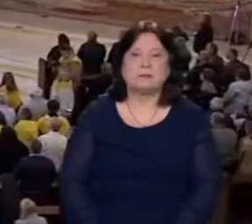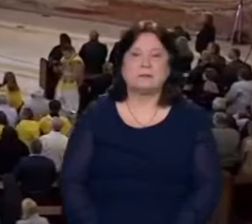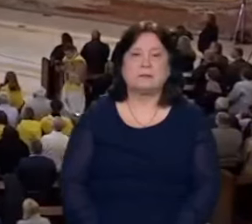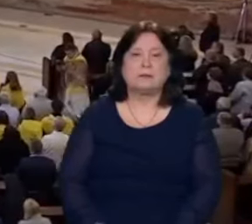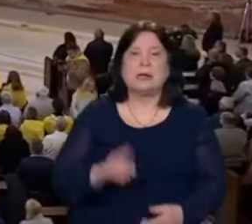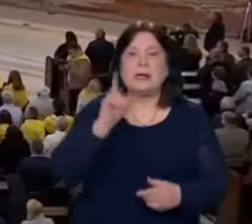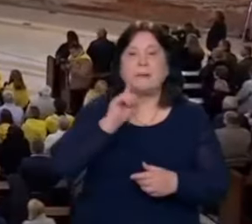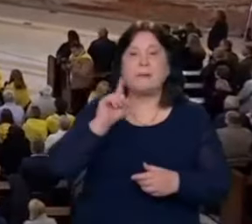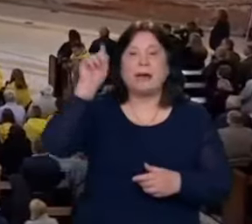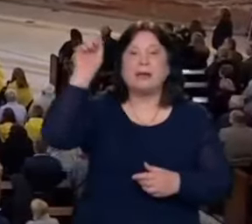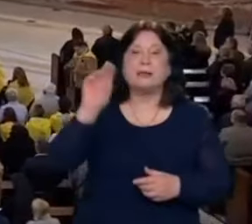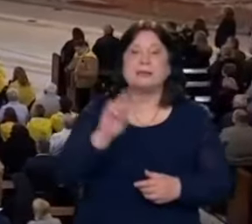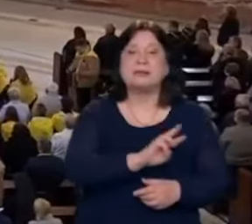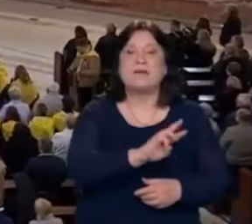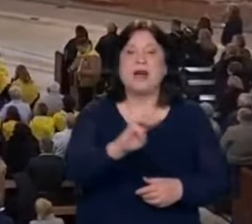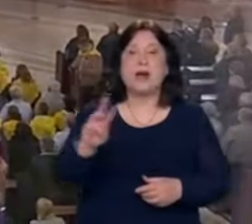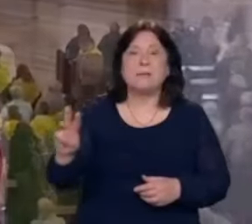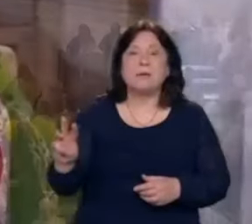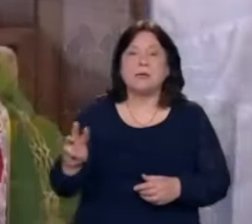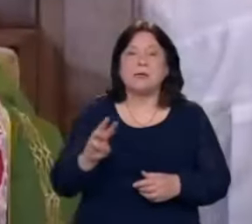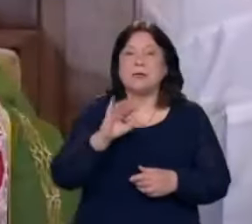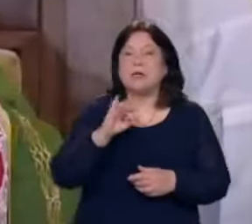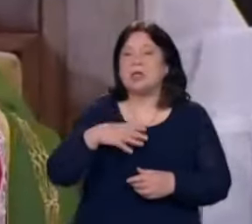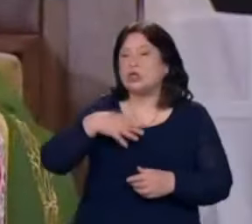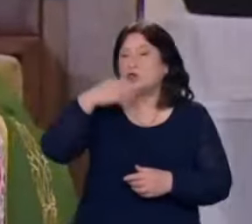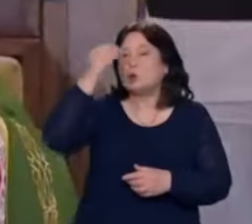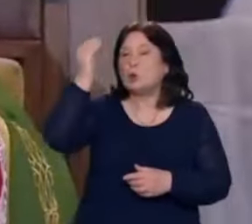Pan z wami